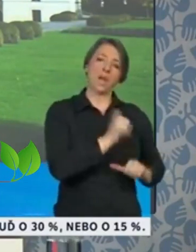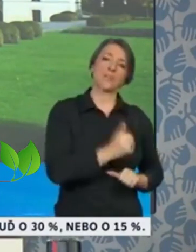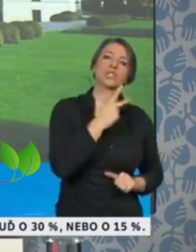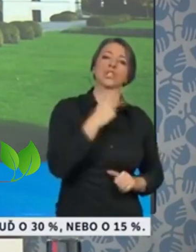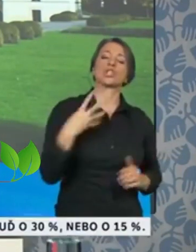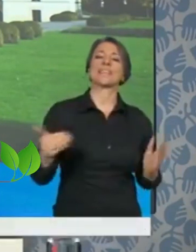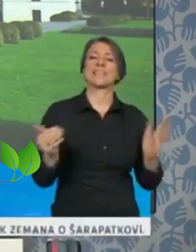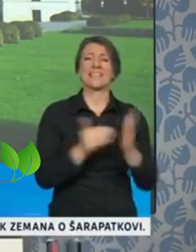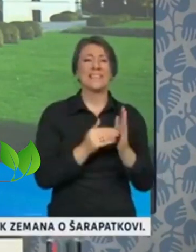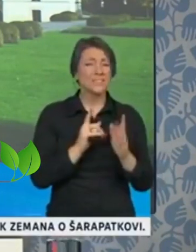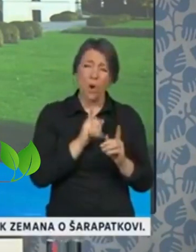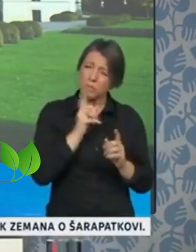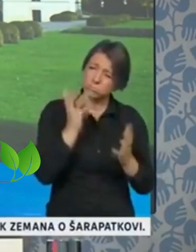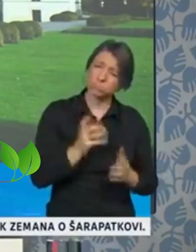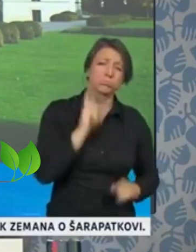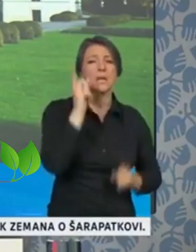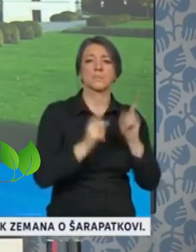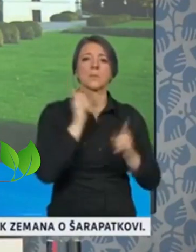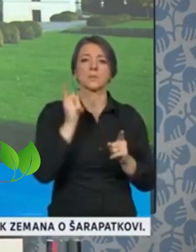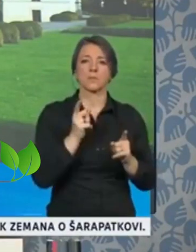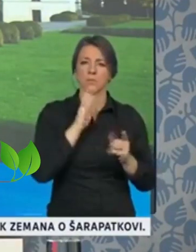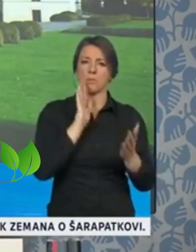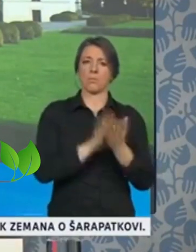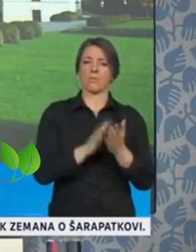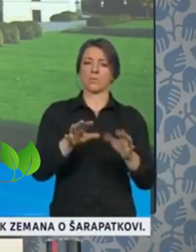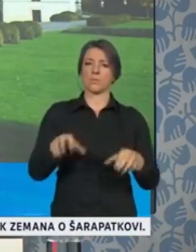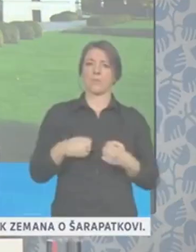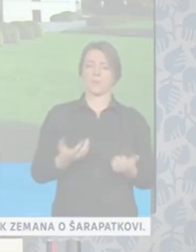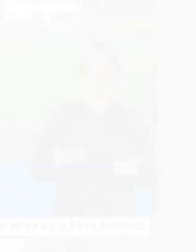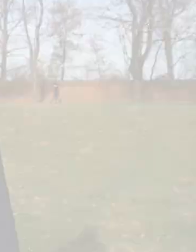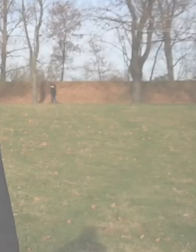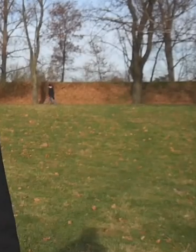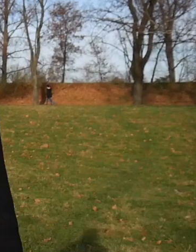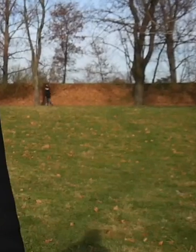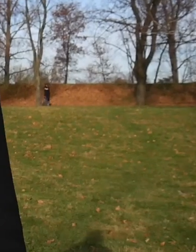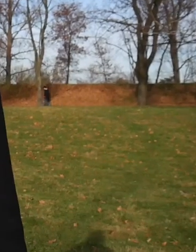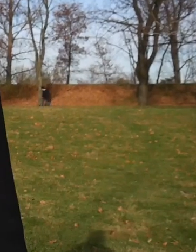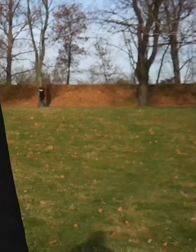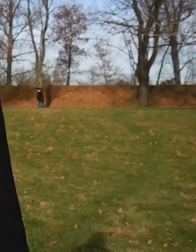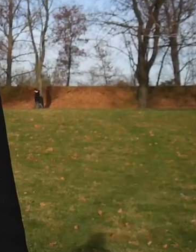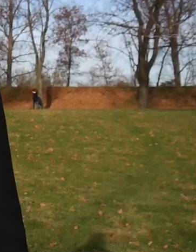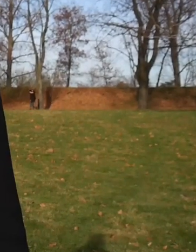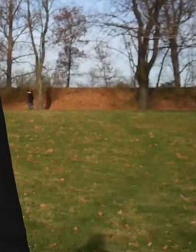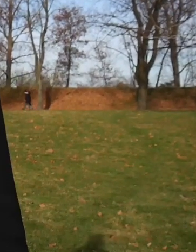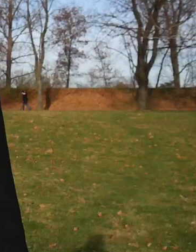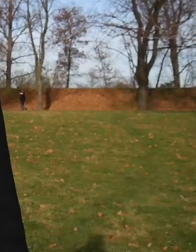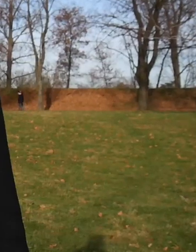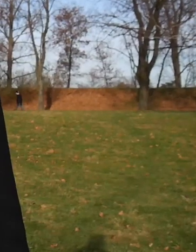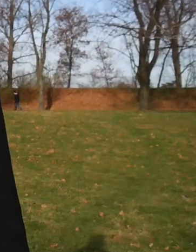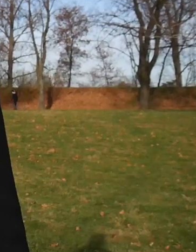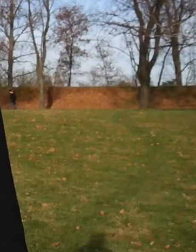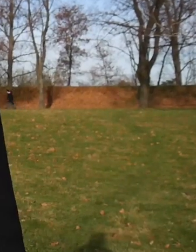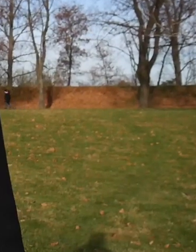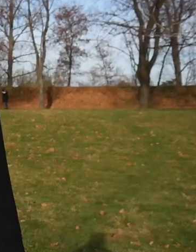tisíc, totální nesmysl a to prošlo 34,9 miliardy. Kolega Ferienčík navrhoval více variant